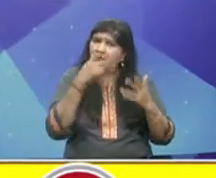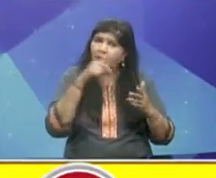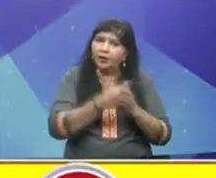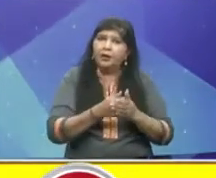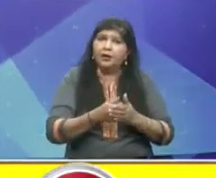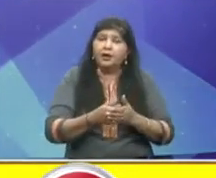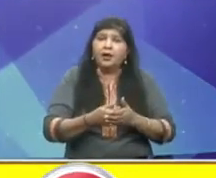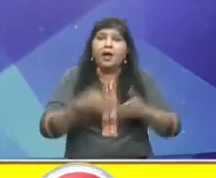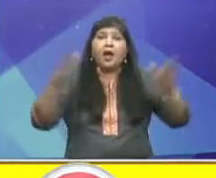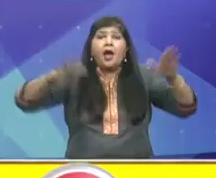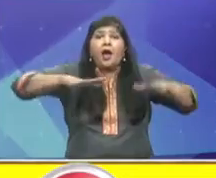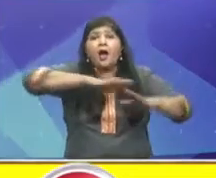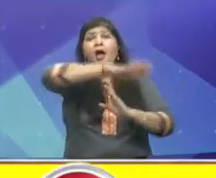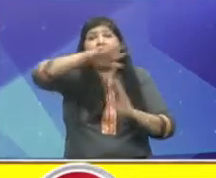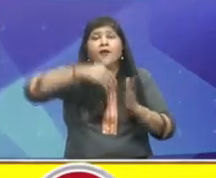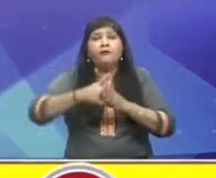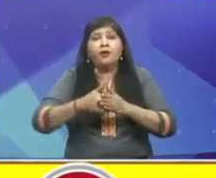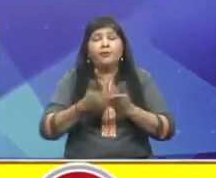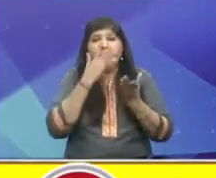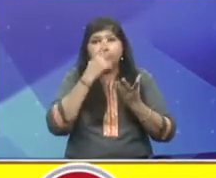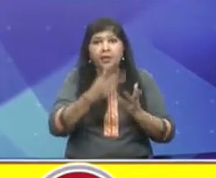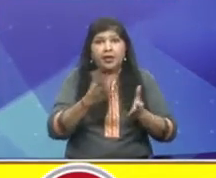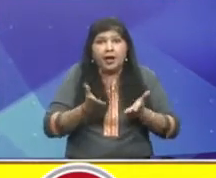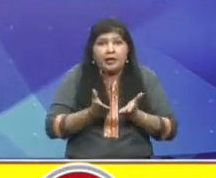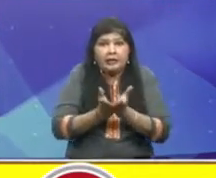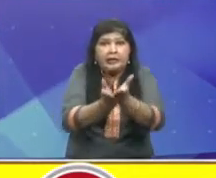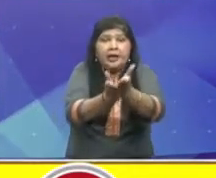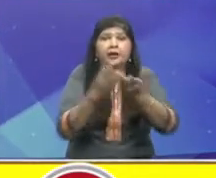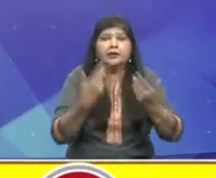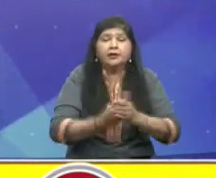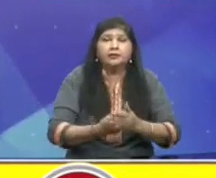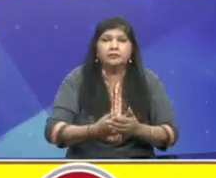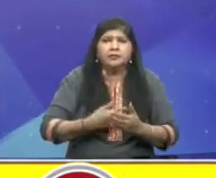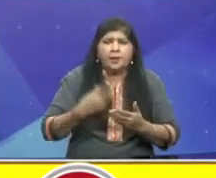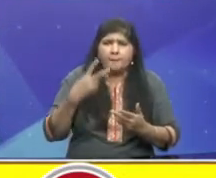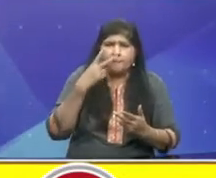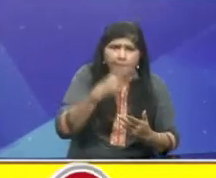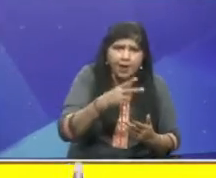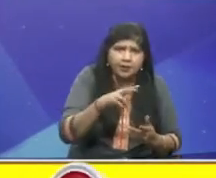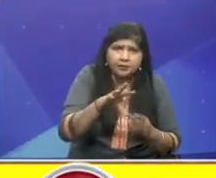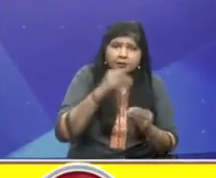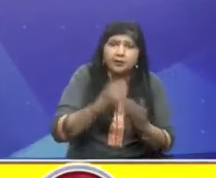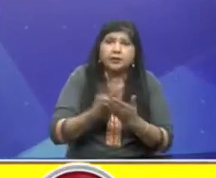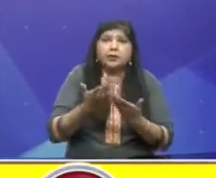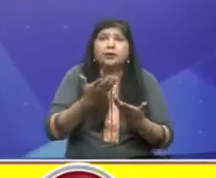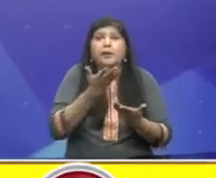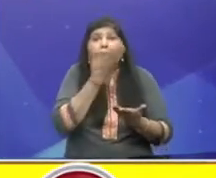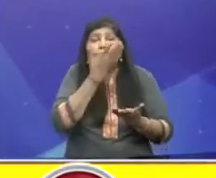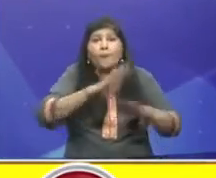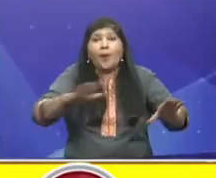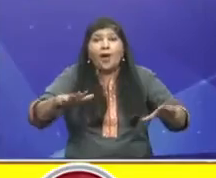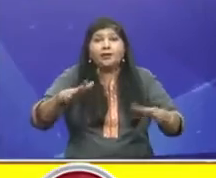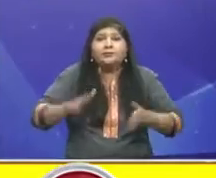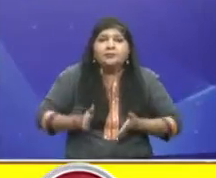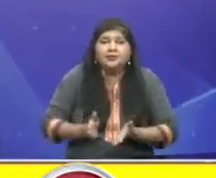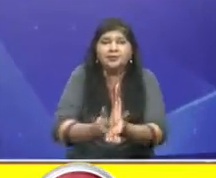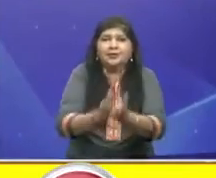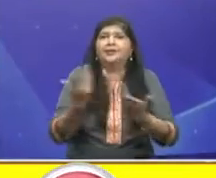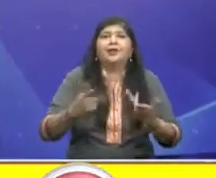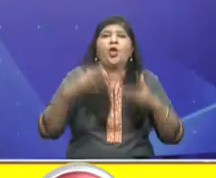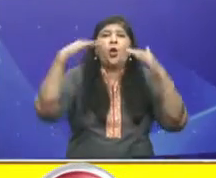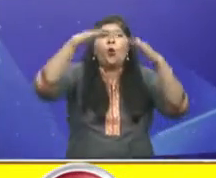हवा में तैरती इस नाव को जब हम करीब से देखते हैं तब हमें पता चलता है कि ये तो नदी के पानी में चल रही